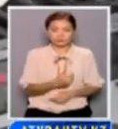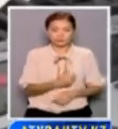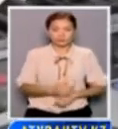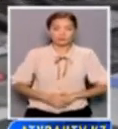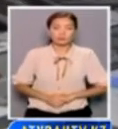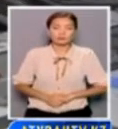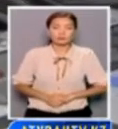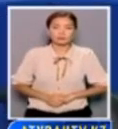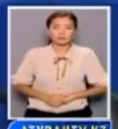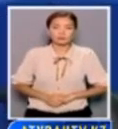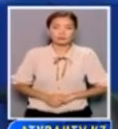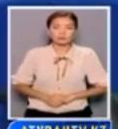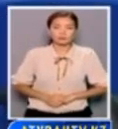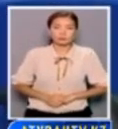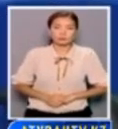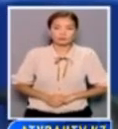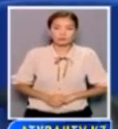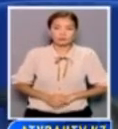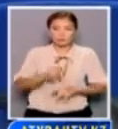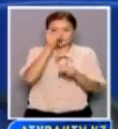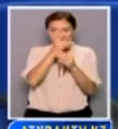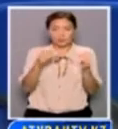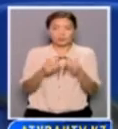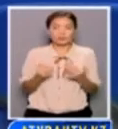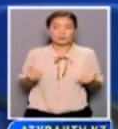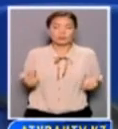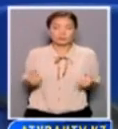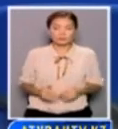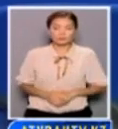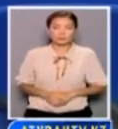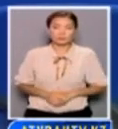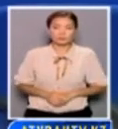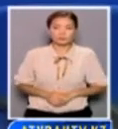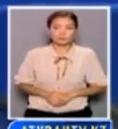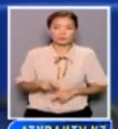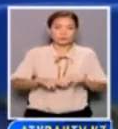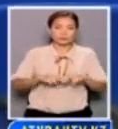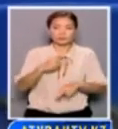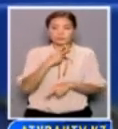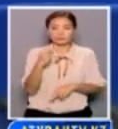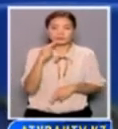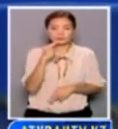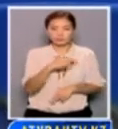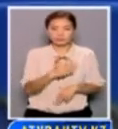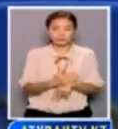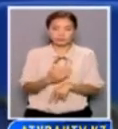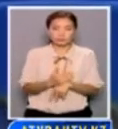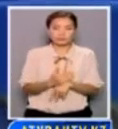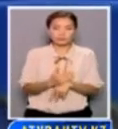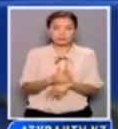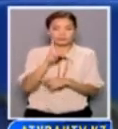деген тілектерін де жеткізді. Осы мына мәдениет үйі қазір енді былай жақсы салынған. Өте